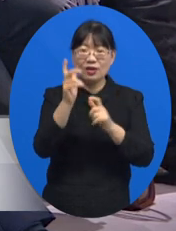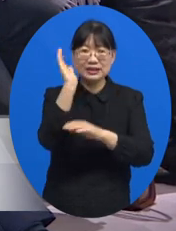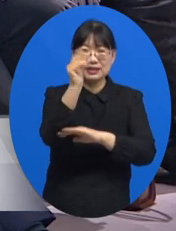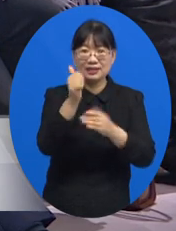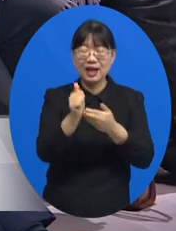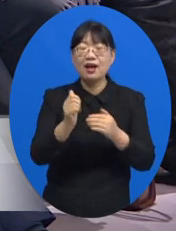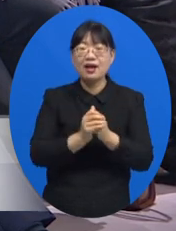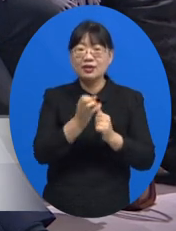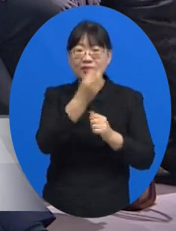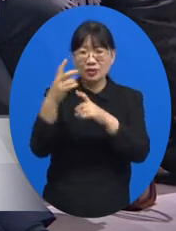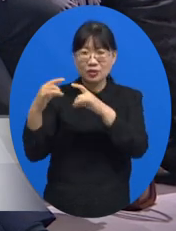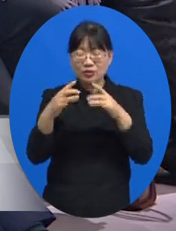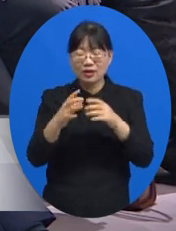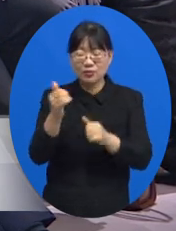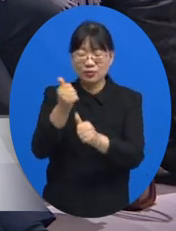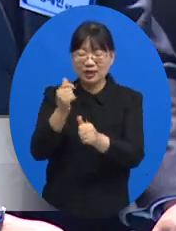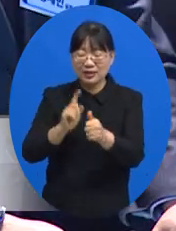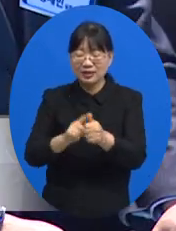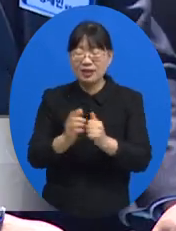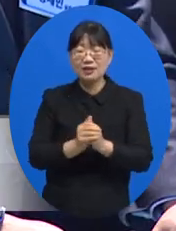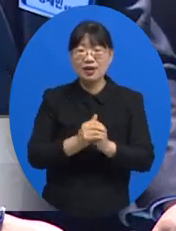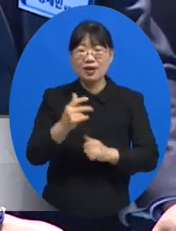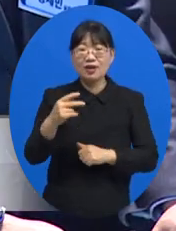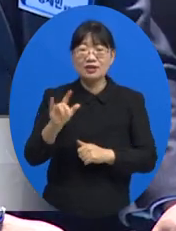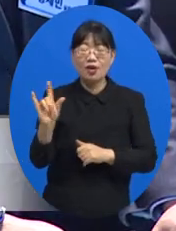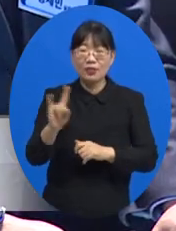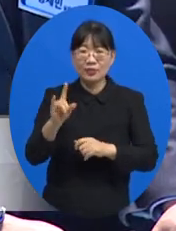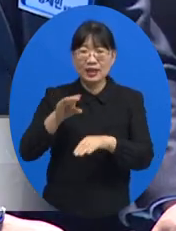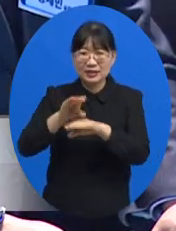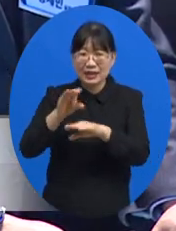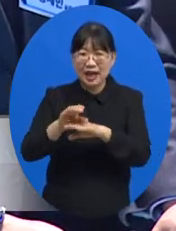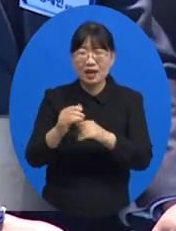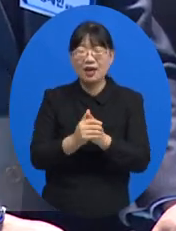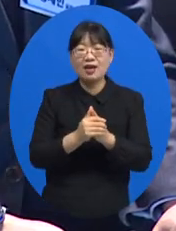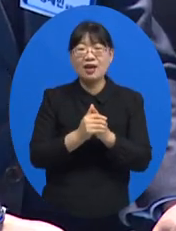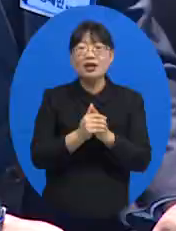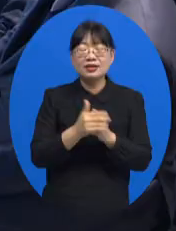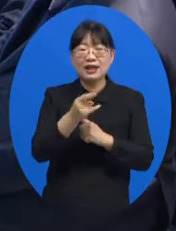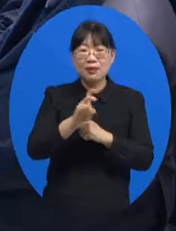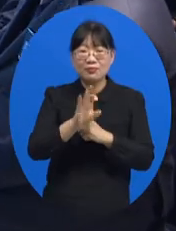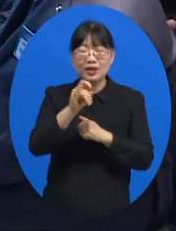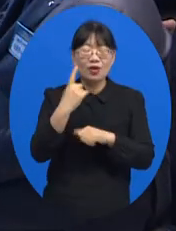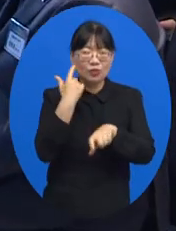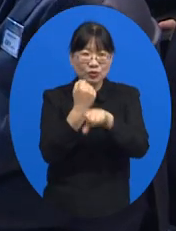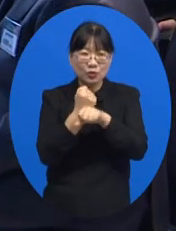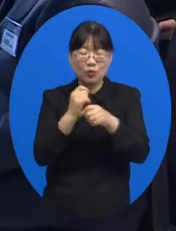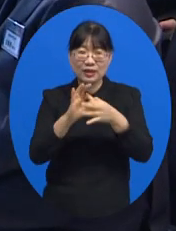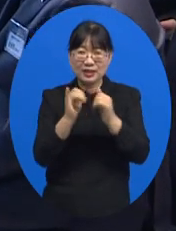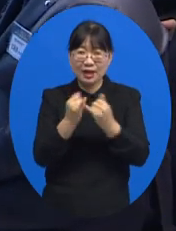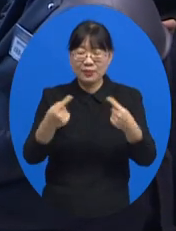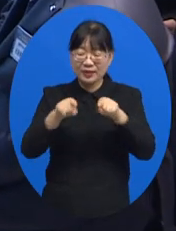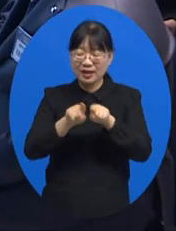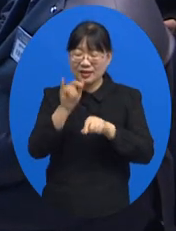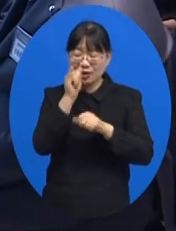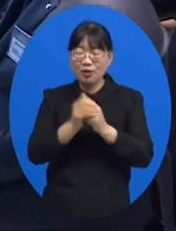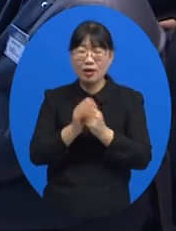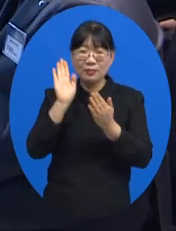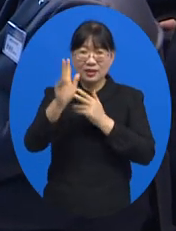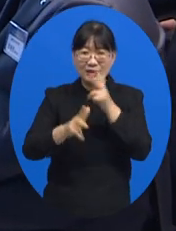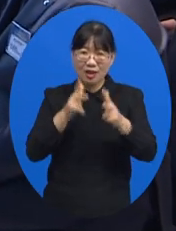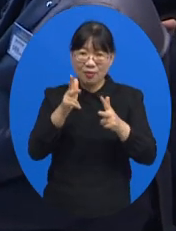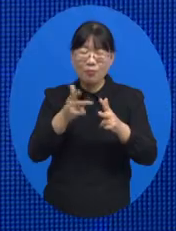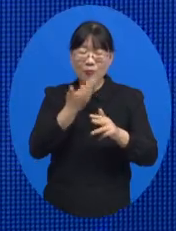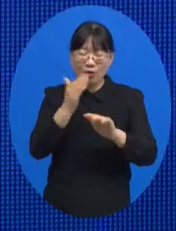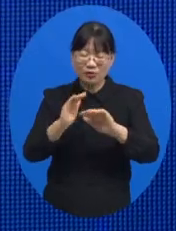삼성전자 부사장 김동완 현대차 남양연구소 상무 등도 함께 했습니다 김지선은 미래산업 먹거리